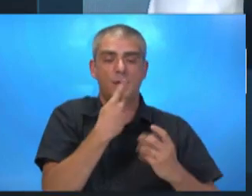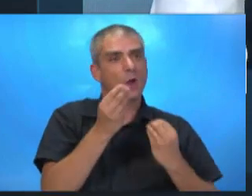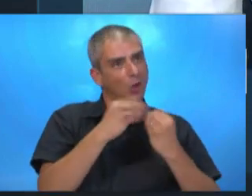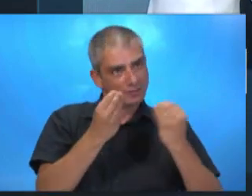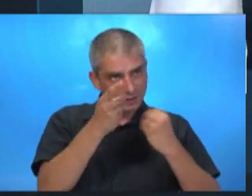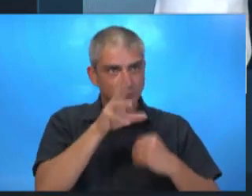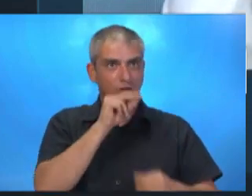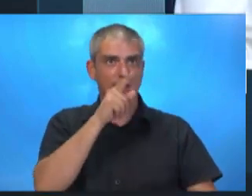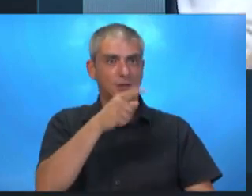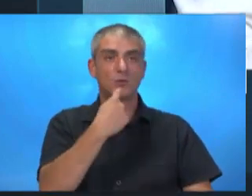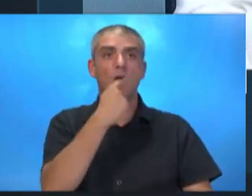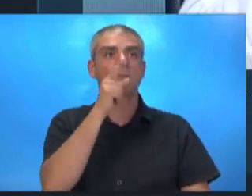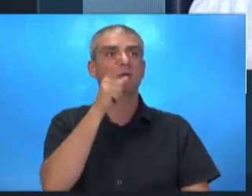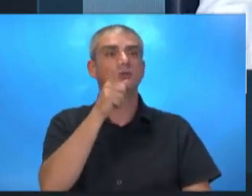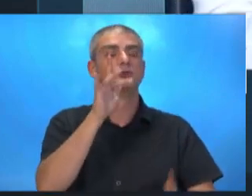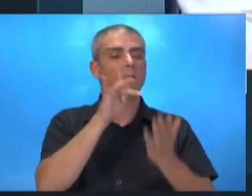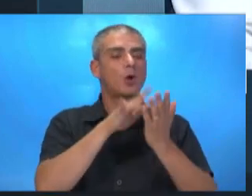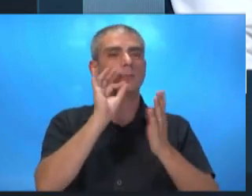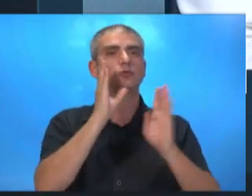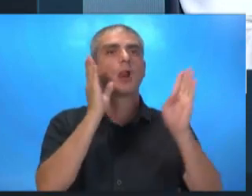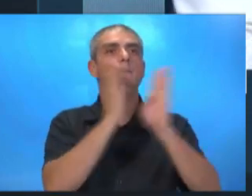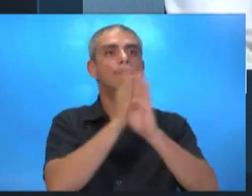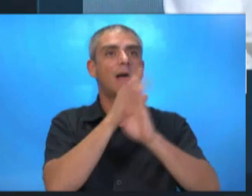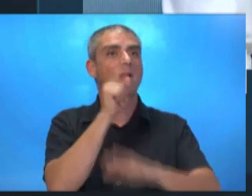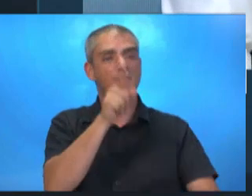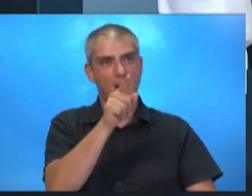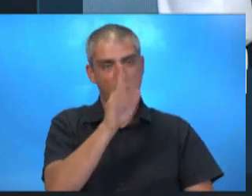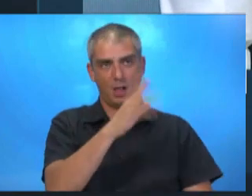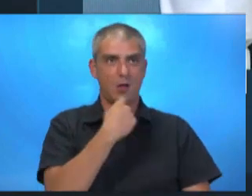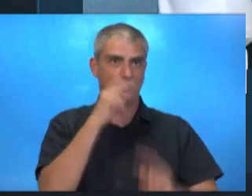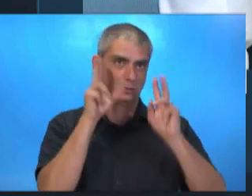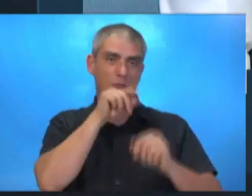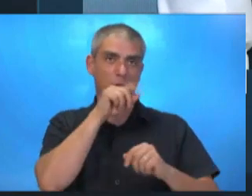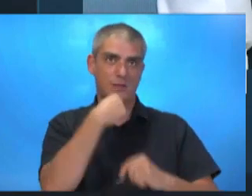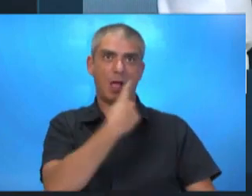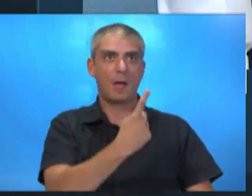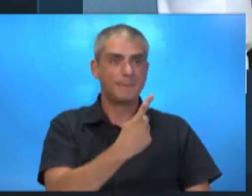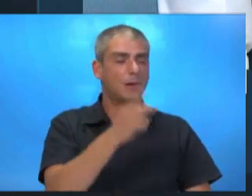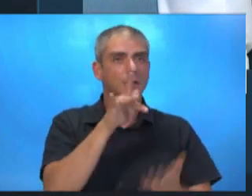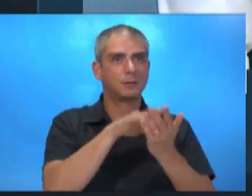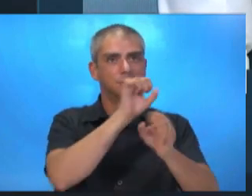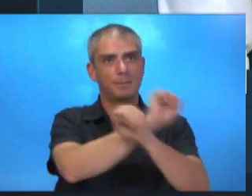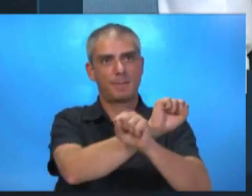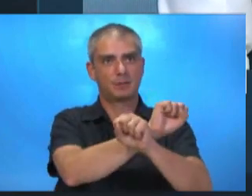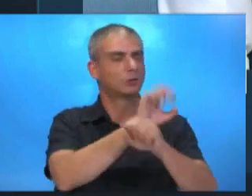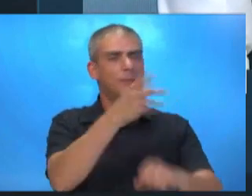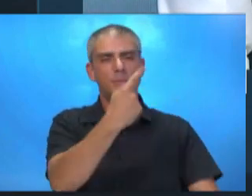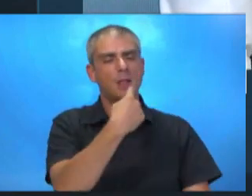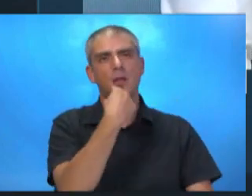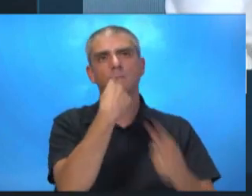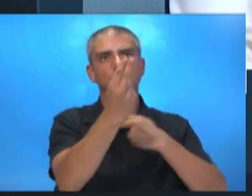שהתייחסת עליהם, הוא אמר שמקומם של המחבלים האלה, כך הוא צייץ בטוויטר שלו, הוא בכלא, בבית הסוהר. מה אתה משיב